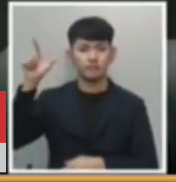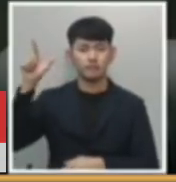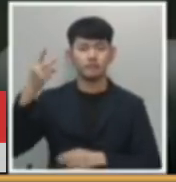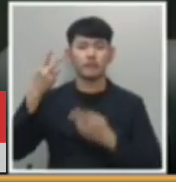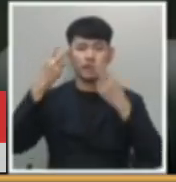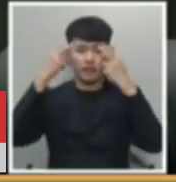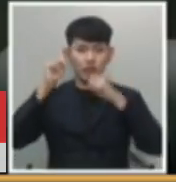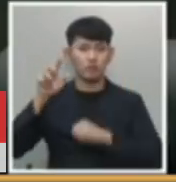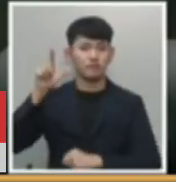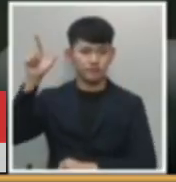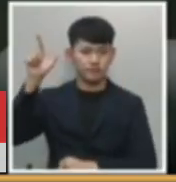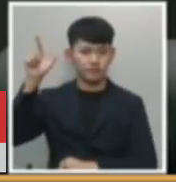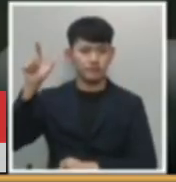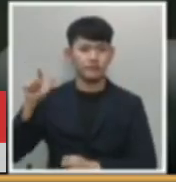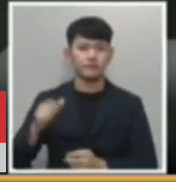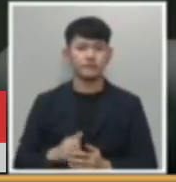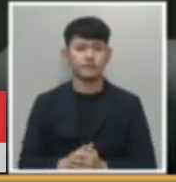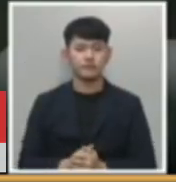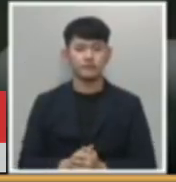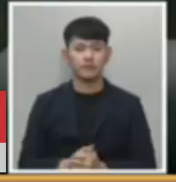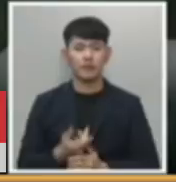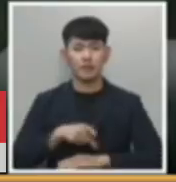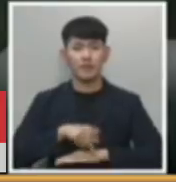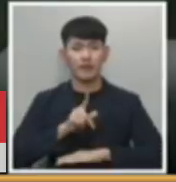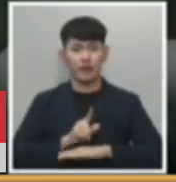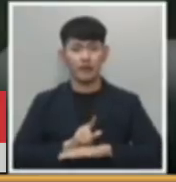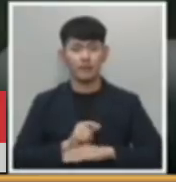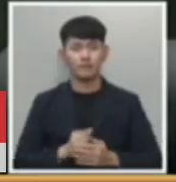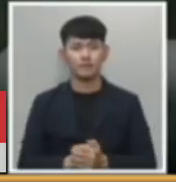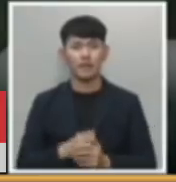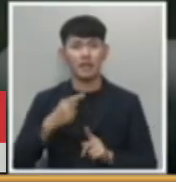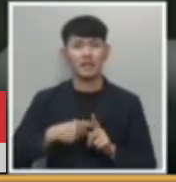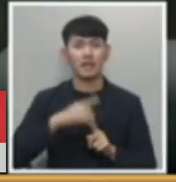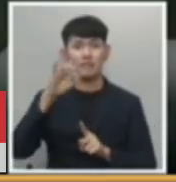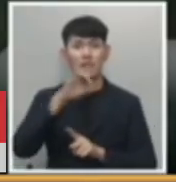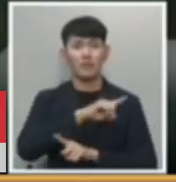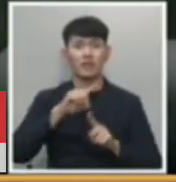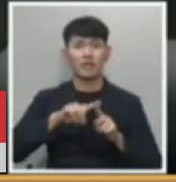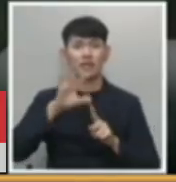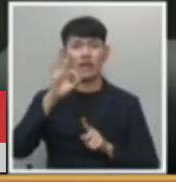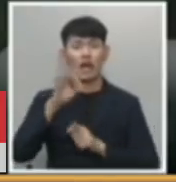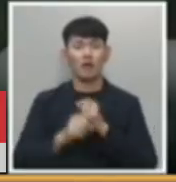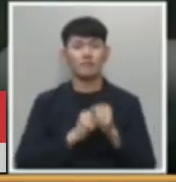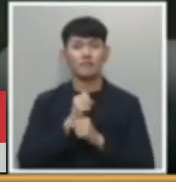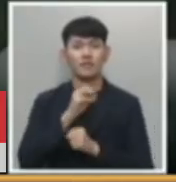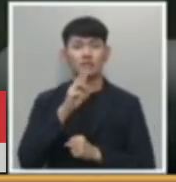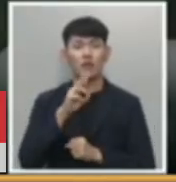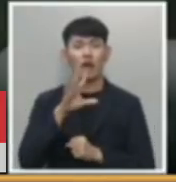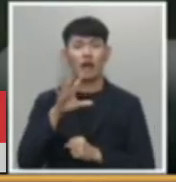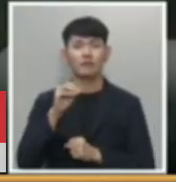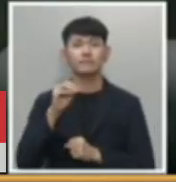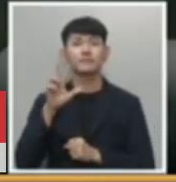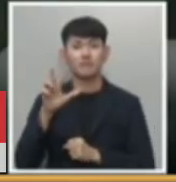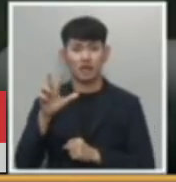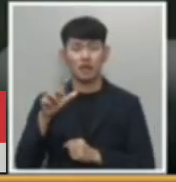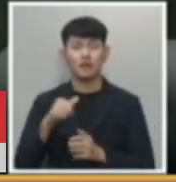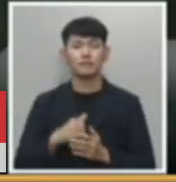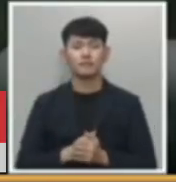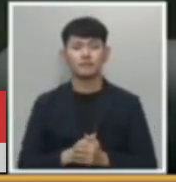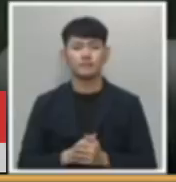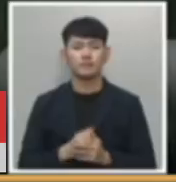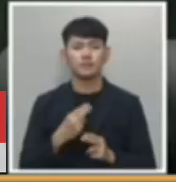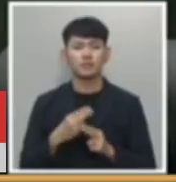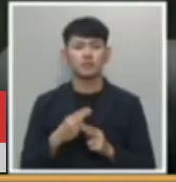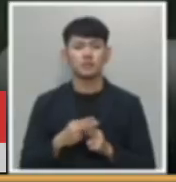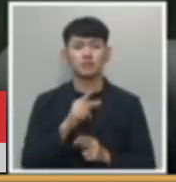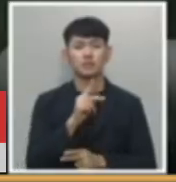ครับท่านประธานครับวันที่9สิงหาคมปี2553เนี่ยในกรจติกวณิ